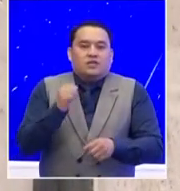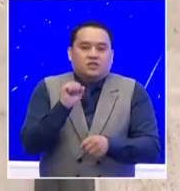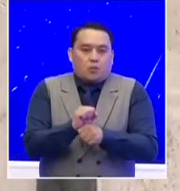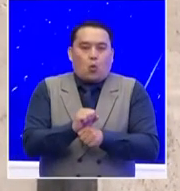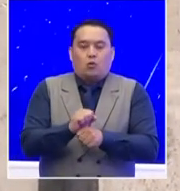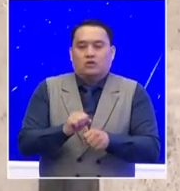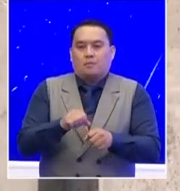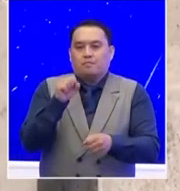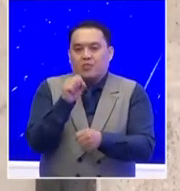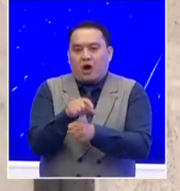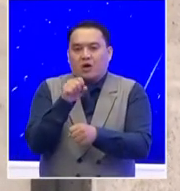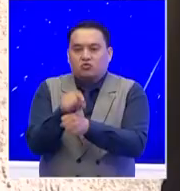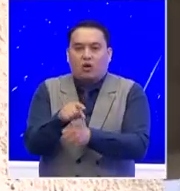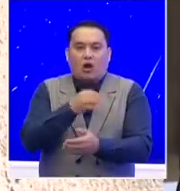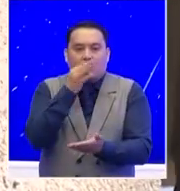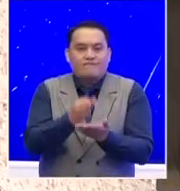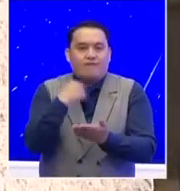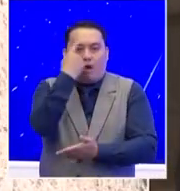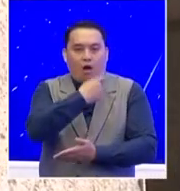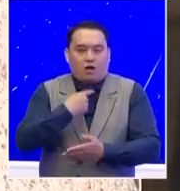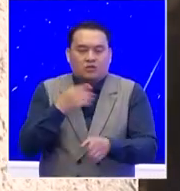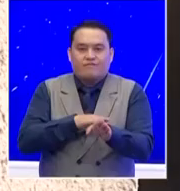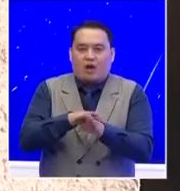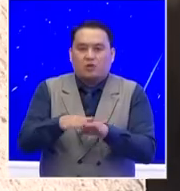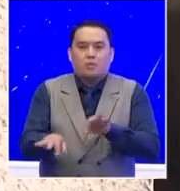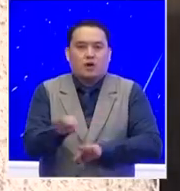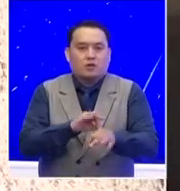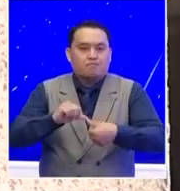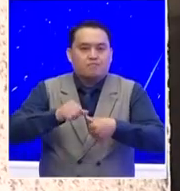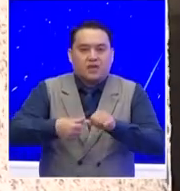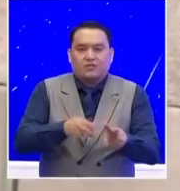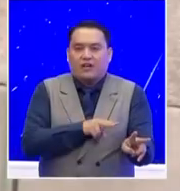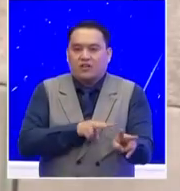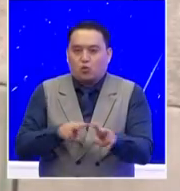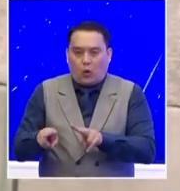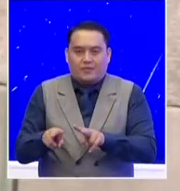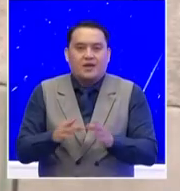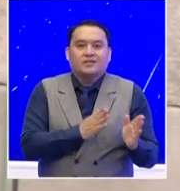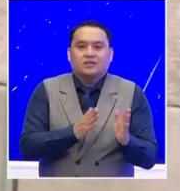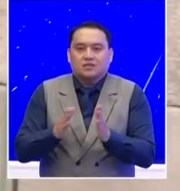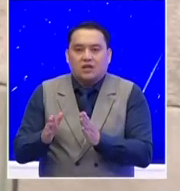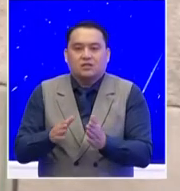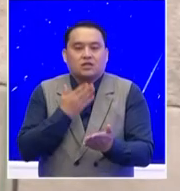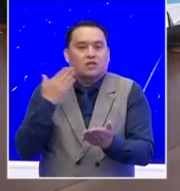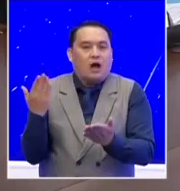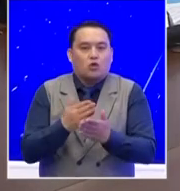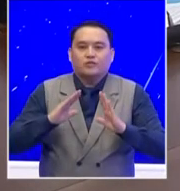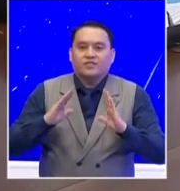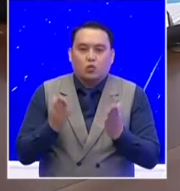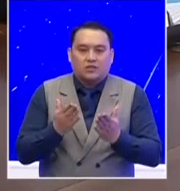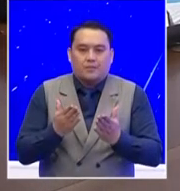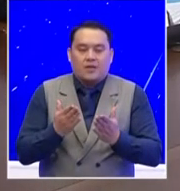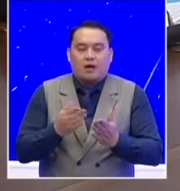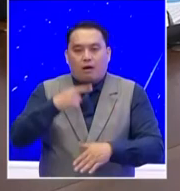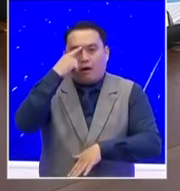глава ЖТСУ поручил ответственным лицам держать реализацию проекта на постоянном контроле и систематически докладывать о ситуации.